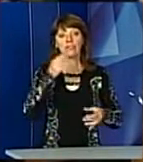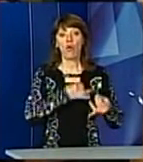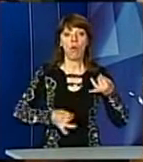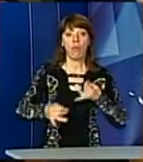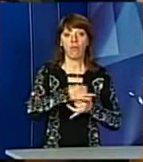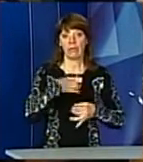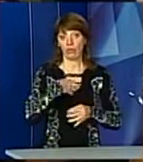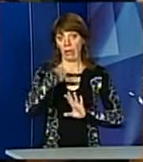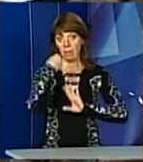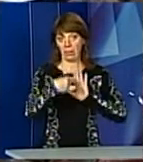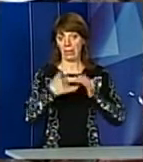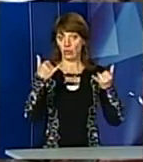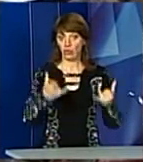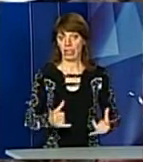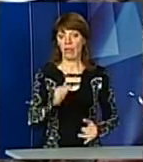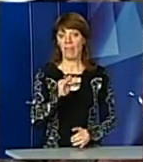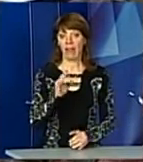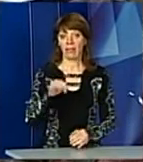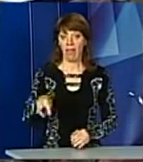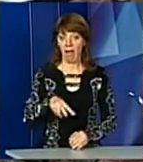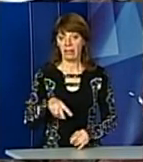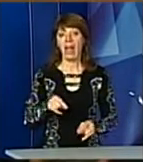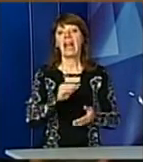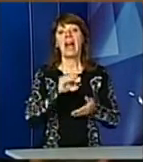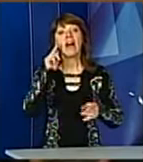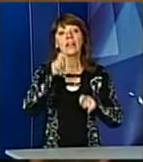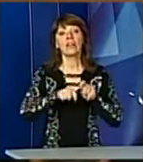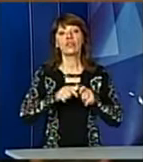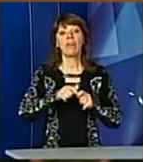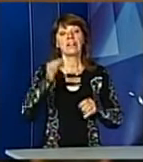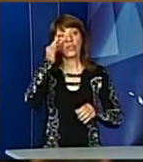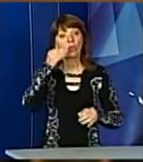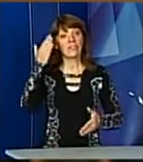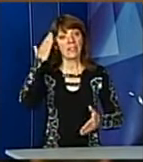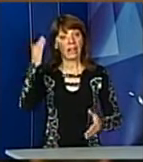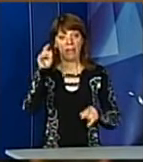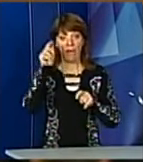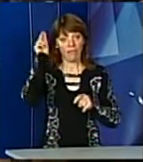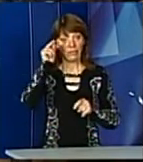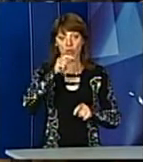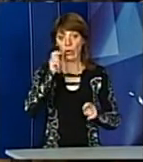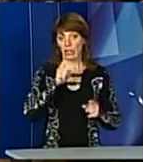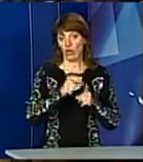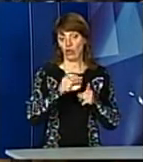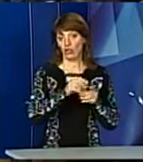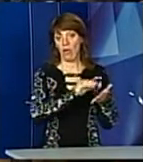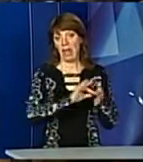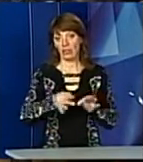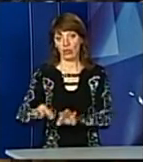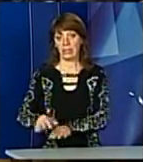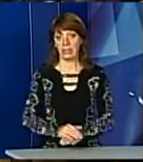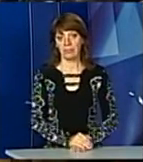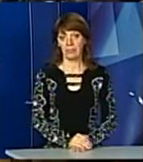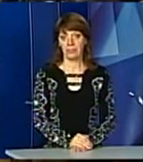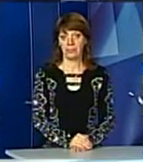обговорюватимуть актуальні питання сучасної франкіани, аналізуватимуть досвід генія у вивченні української словесності. Таміла Гончаренко, Тарас